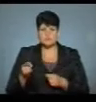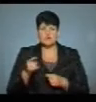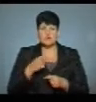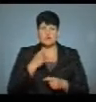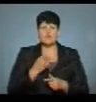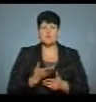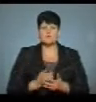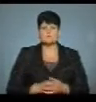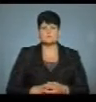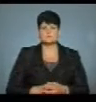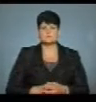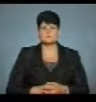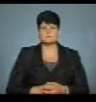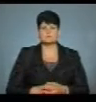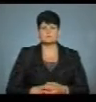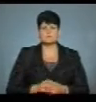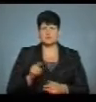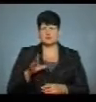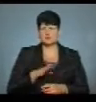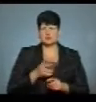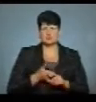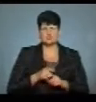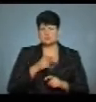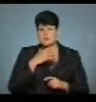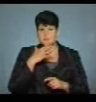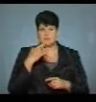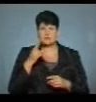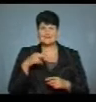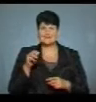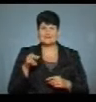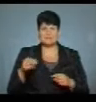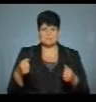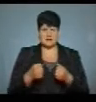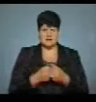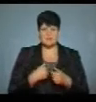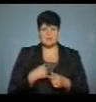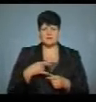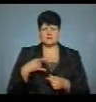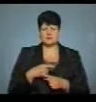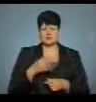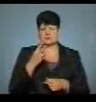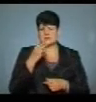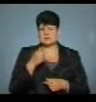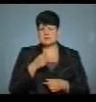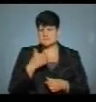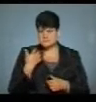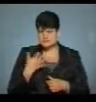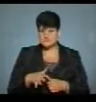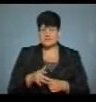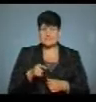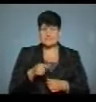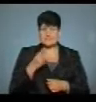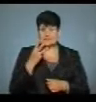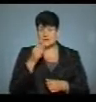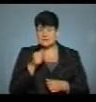так. Там було дуже багато ДТП. Я таксую 3 місяці вже, і за тих